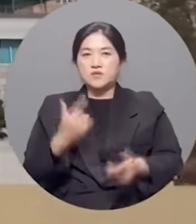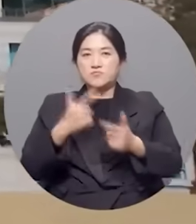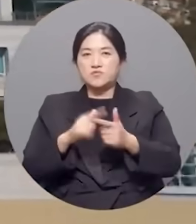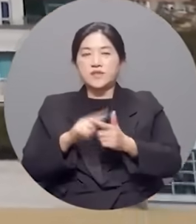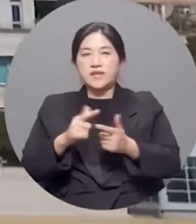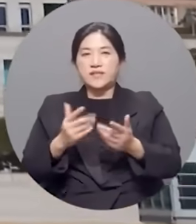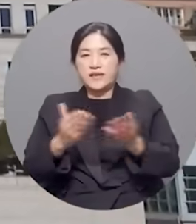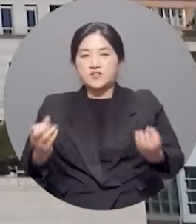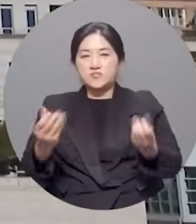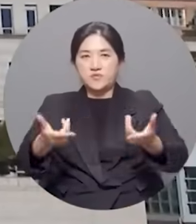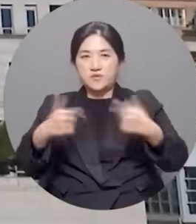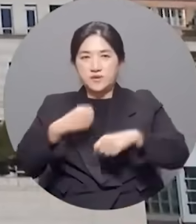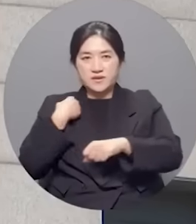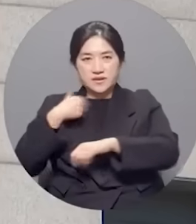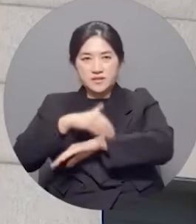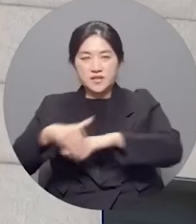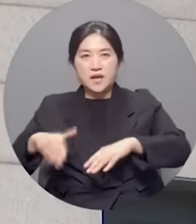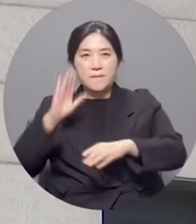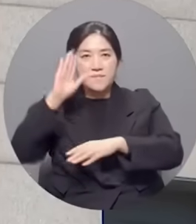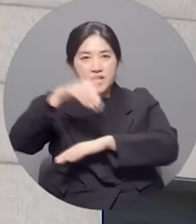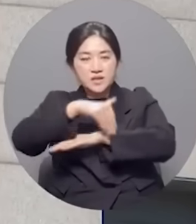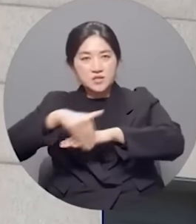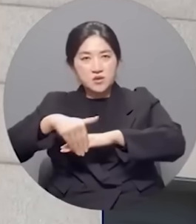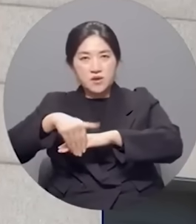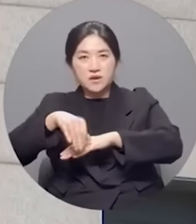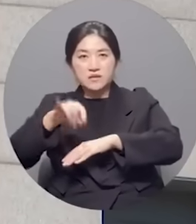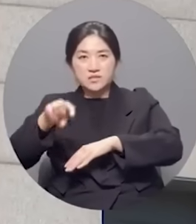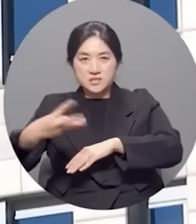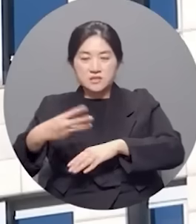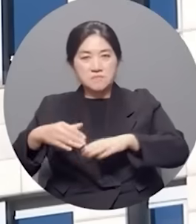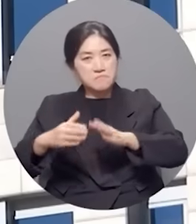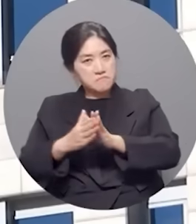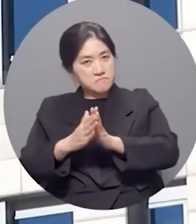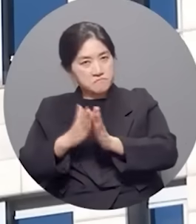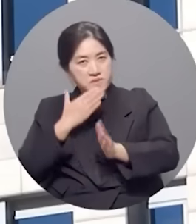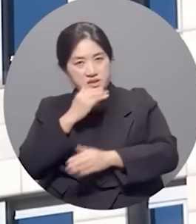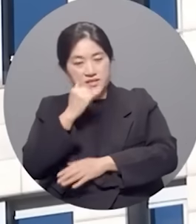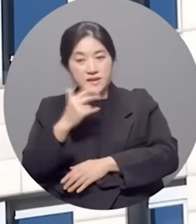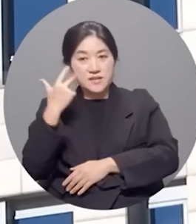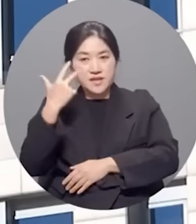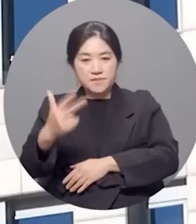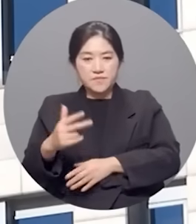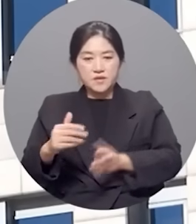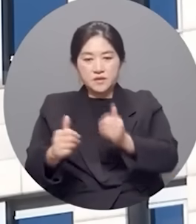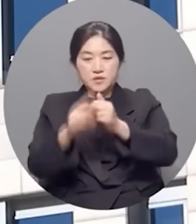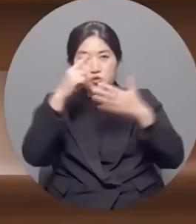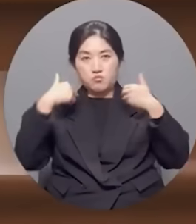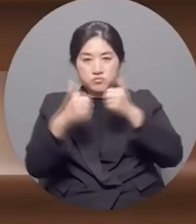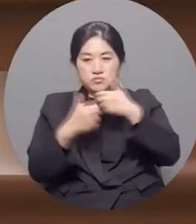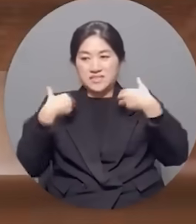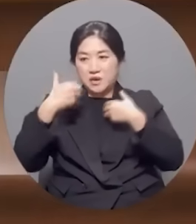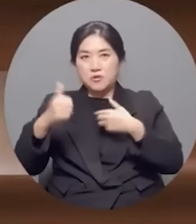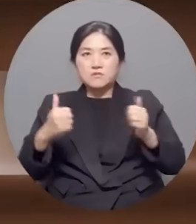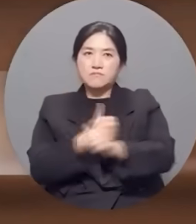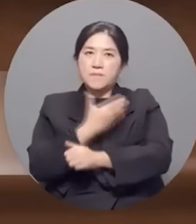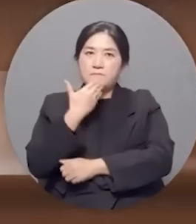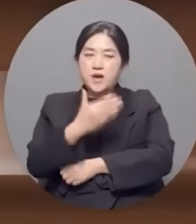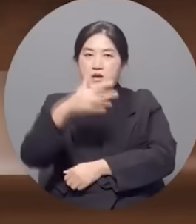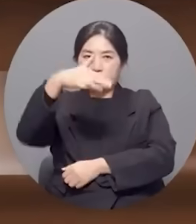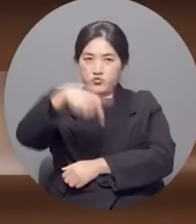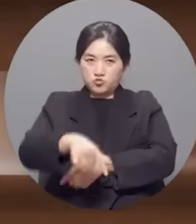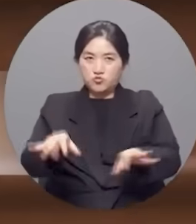담당했던 미래전략기획관실은 폐지 가능성이 제기됩니다. 다음 주에는 내각 개편도 가시화됩니다.